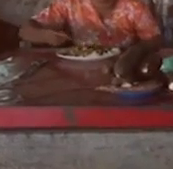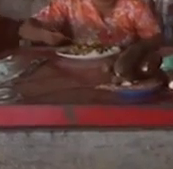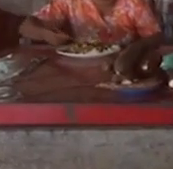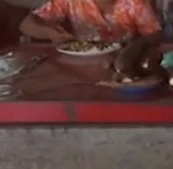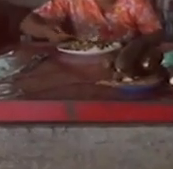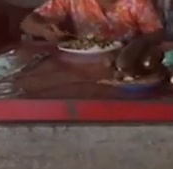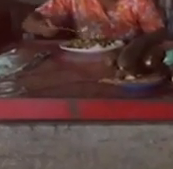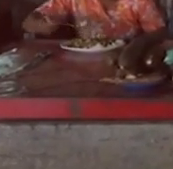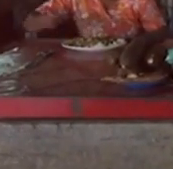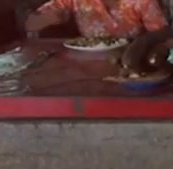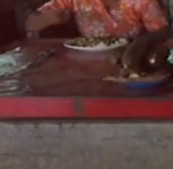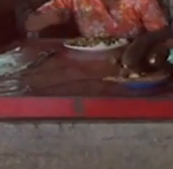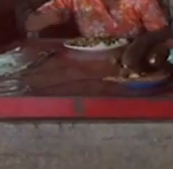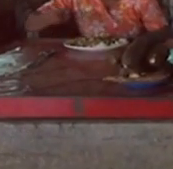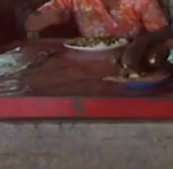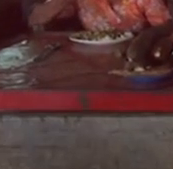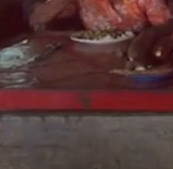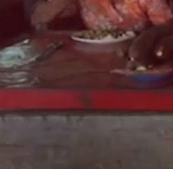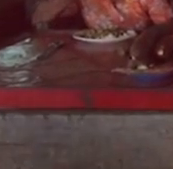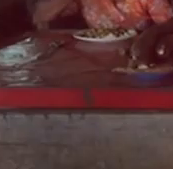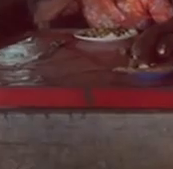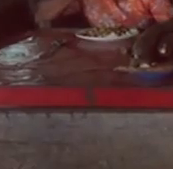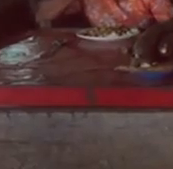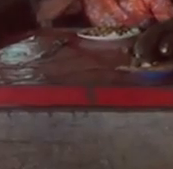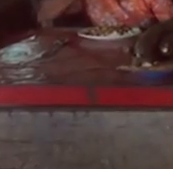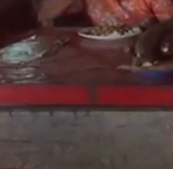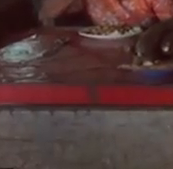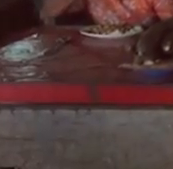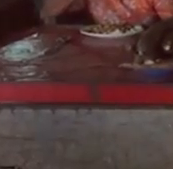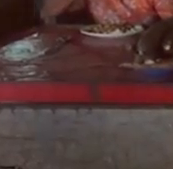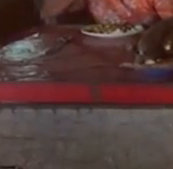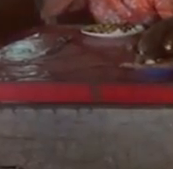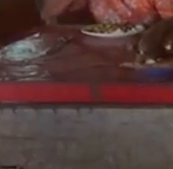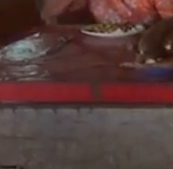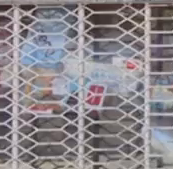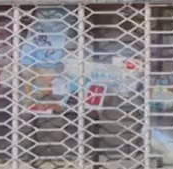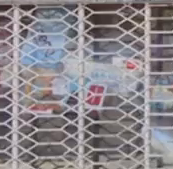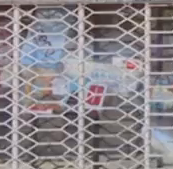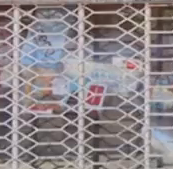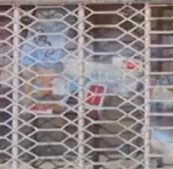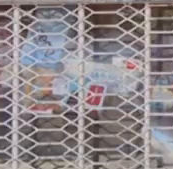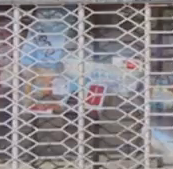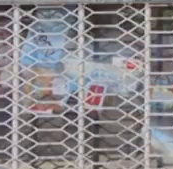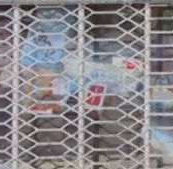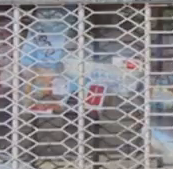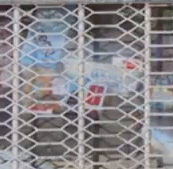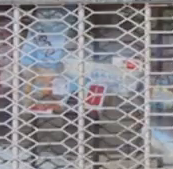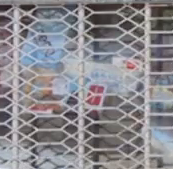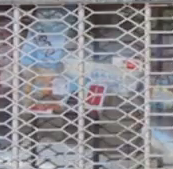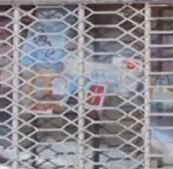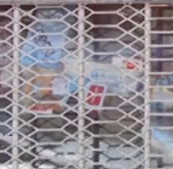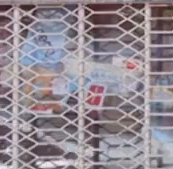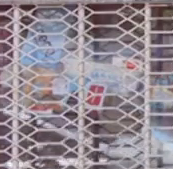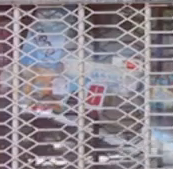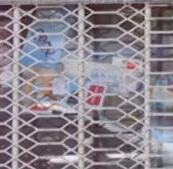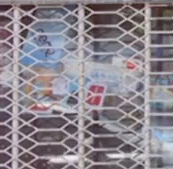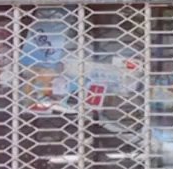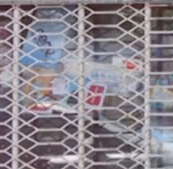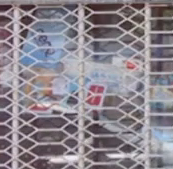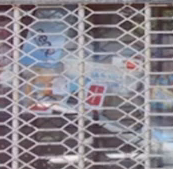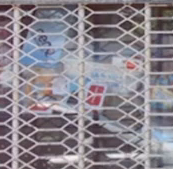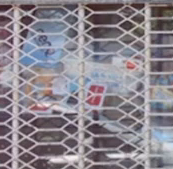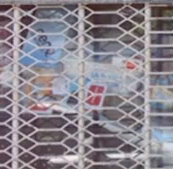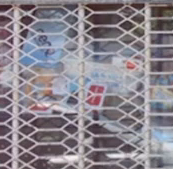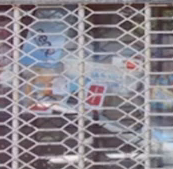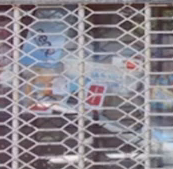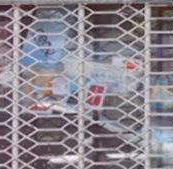नाम लवेश नारायण है हम रेडियो फीजी टू सुनता है रेडियो फीजी देश के लड़का जी हाँ मैं ताबुआ शहर से बोल रहा हूँ मेरा नाम शर्मा